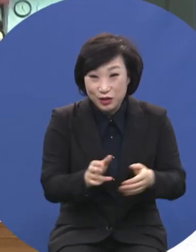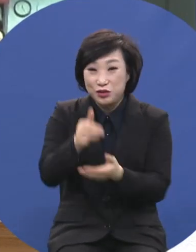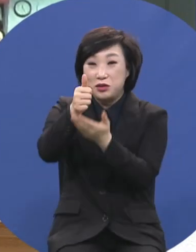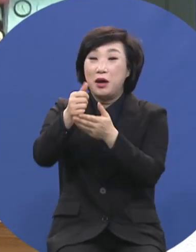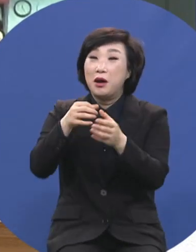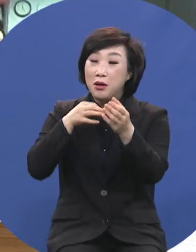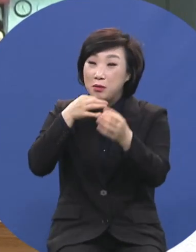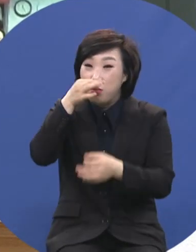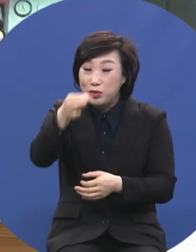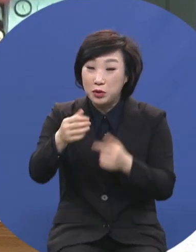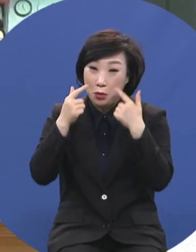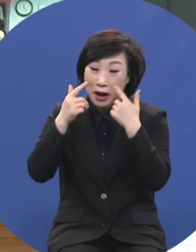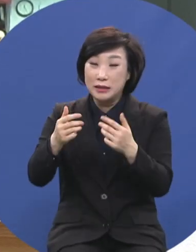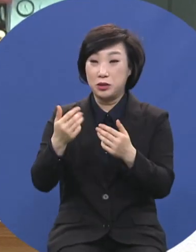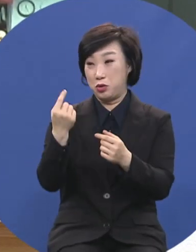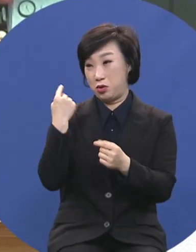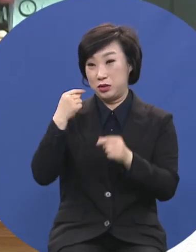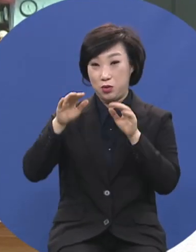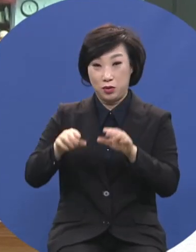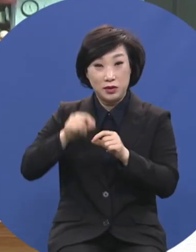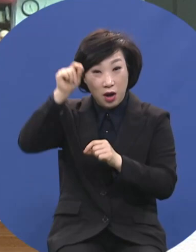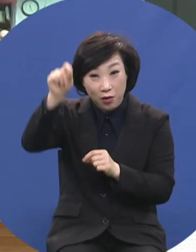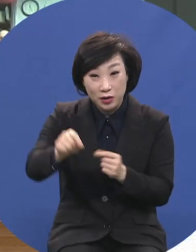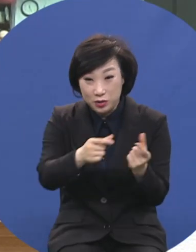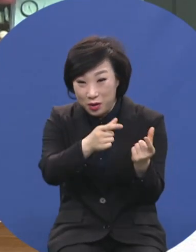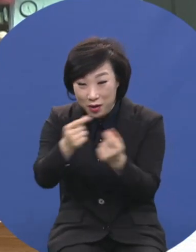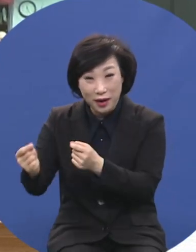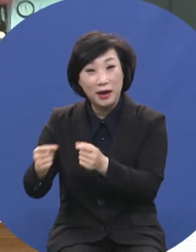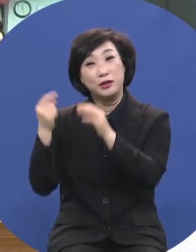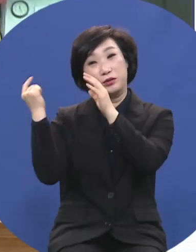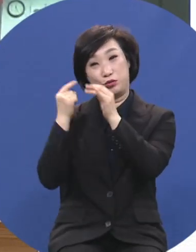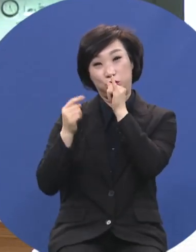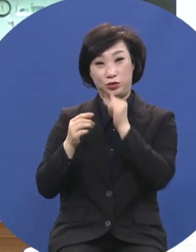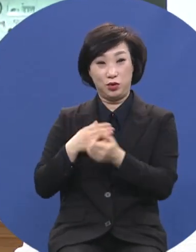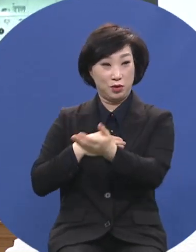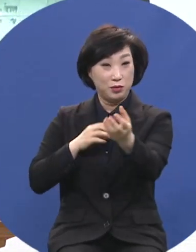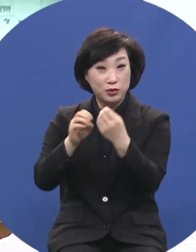목소리는 반드시 어제나 오늘이나 영원토록 들려온다 이 말이요.